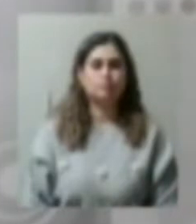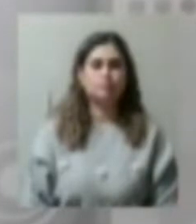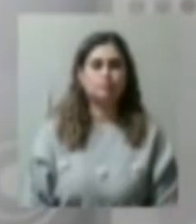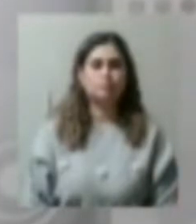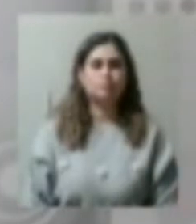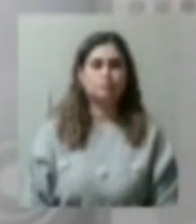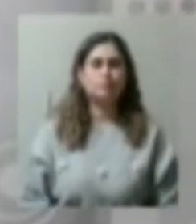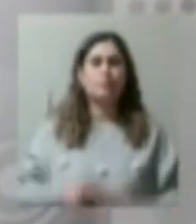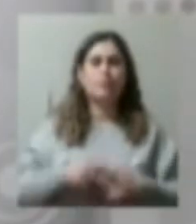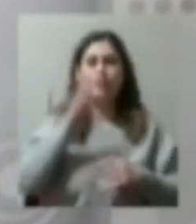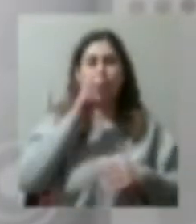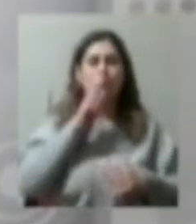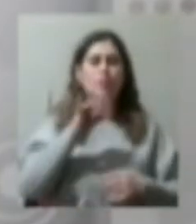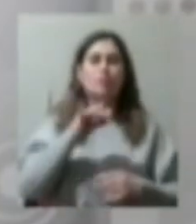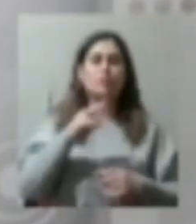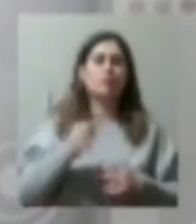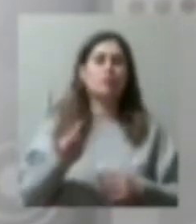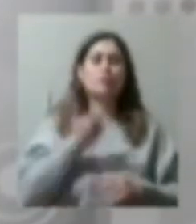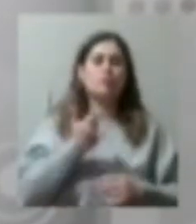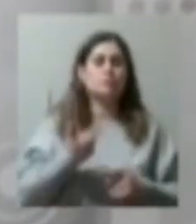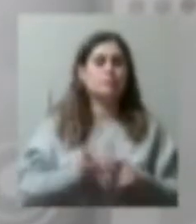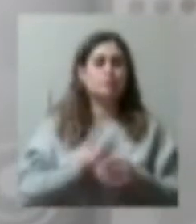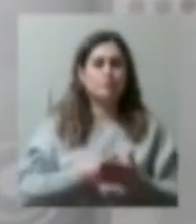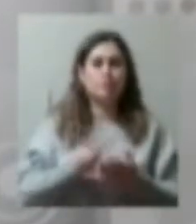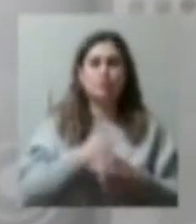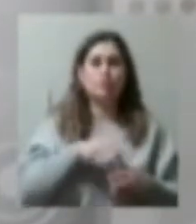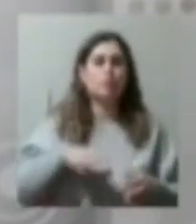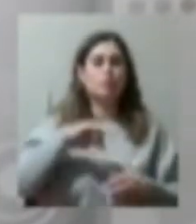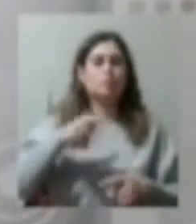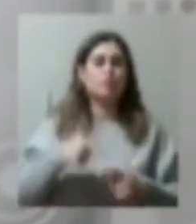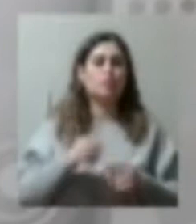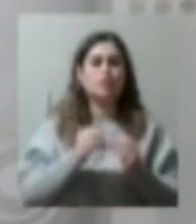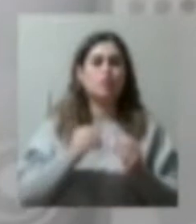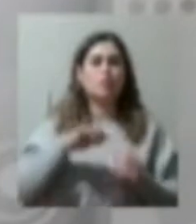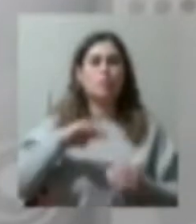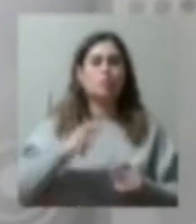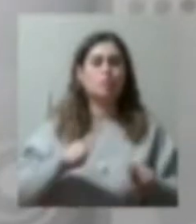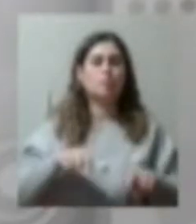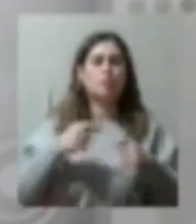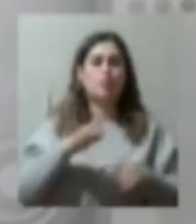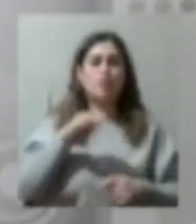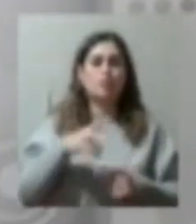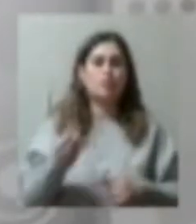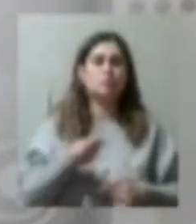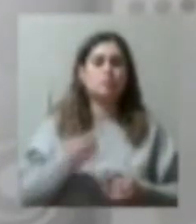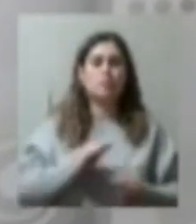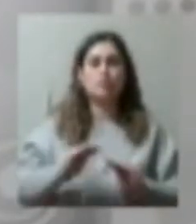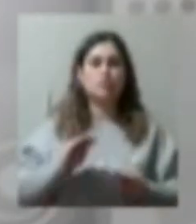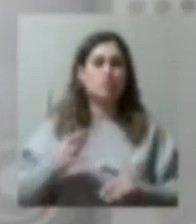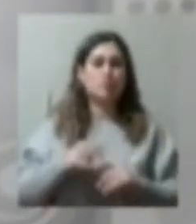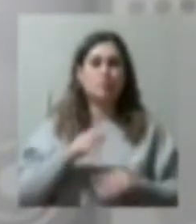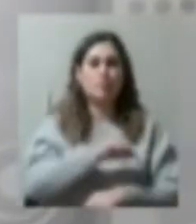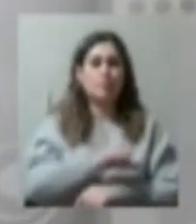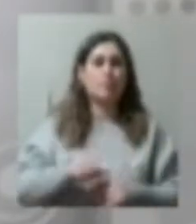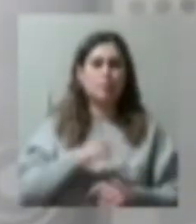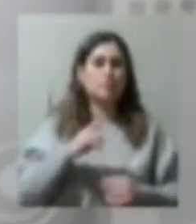З державної комунальну власність об'єднаним територіальним громадам 10 ОТГ передали акти на землі, розташовані за межами населених